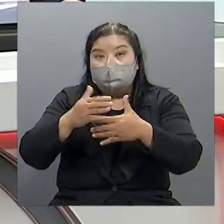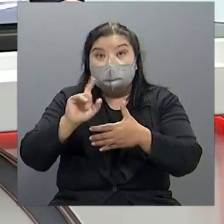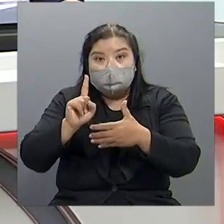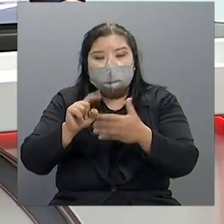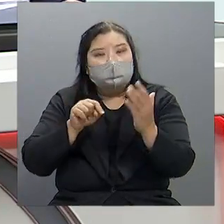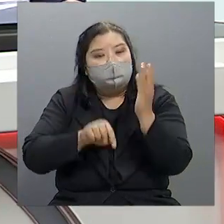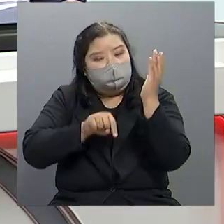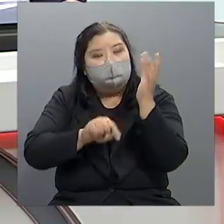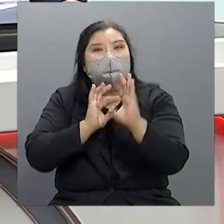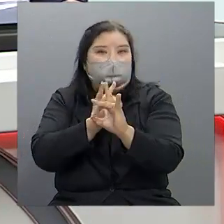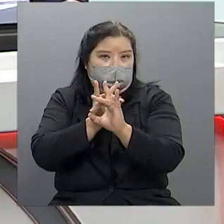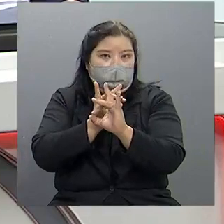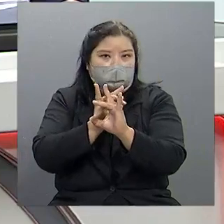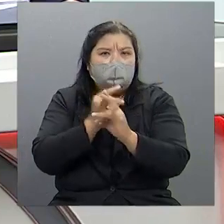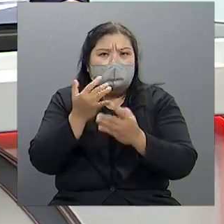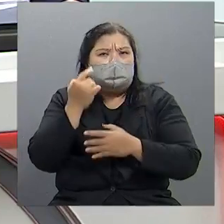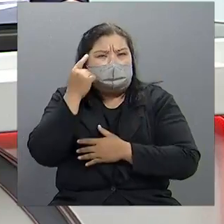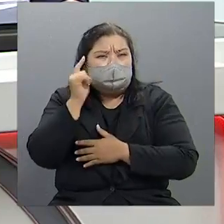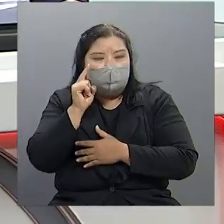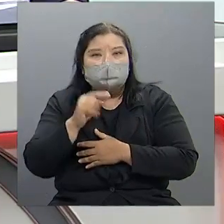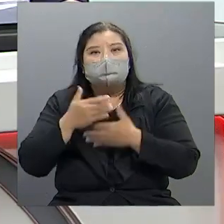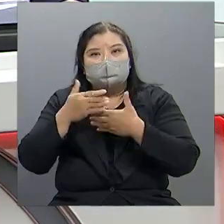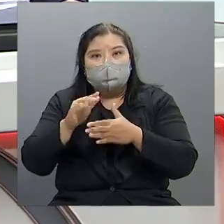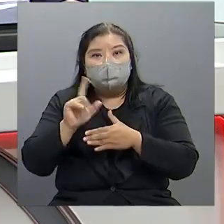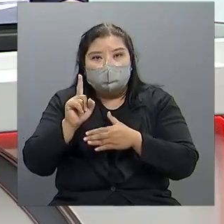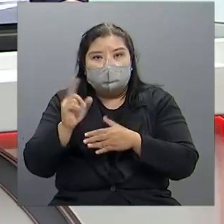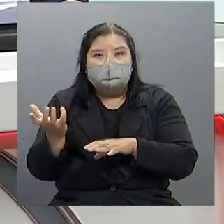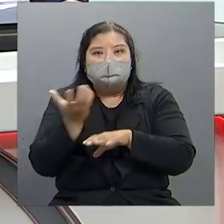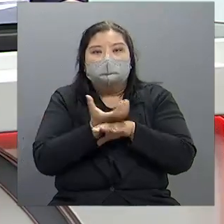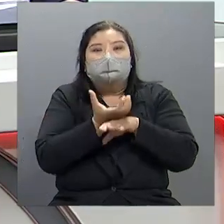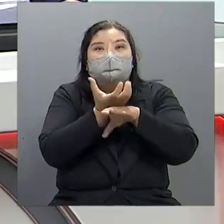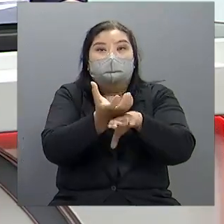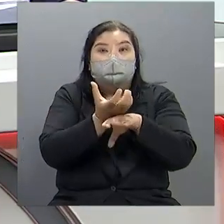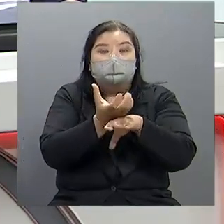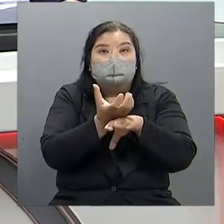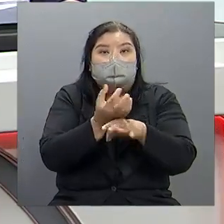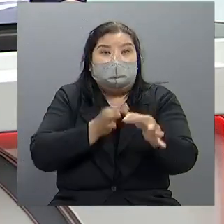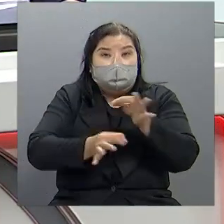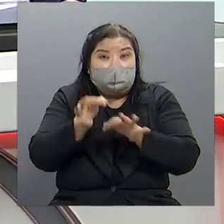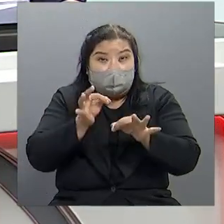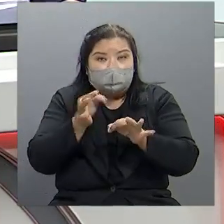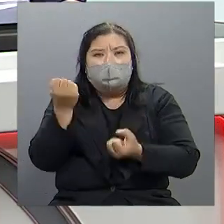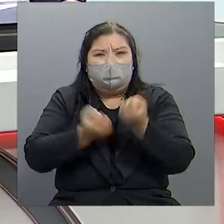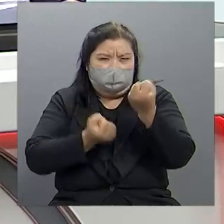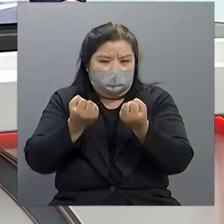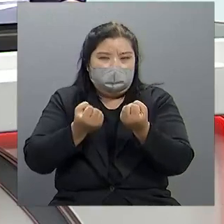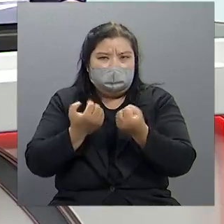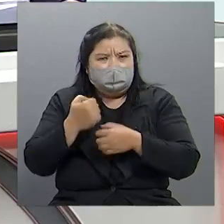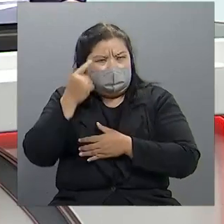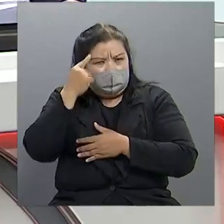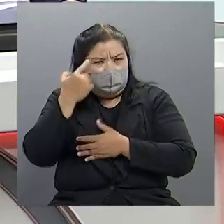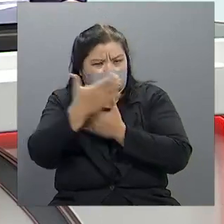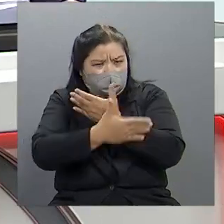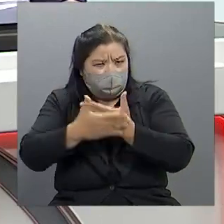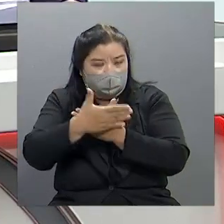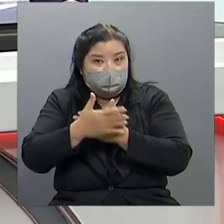ะหันมาใช้วิธีการขนส่งทางรางแทนถนนเป็นการลดต้นทุนน้ำมันที่สำคัญเนี่ยเครือข่ายทางรางเชื่อมต่อเส้นทางได้ทั่ว